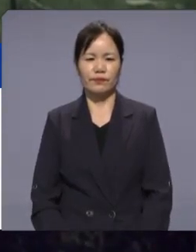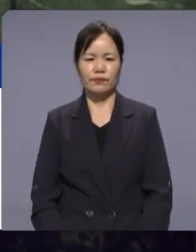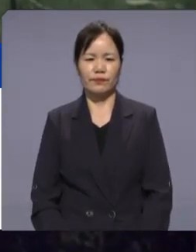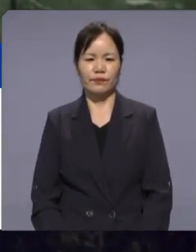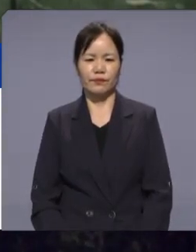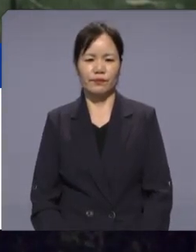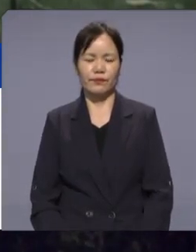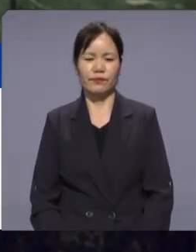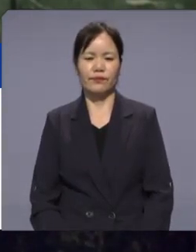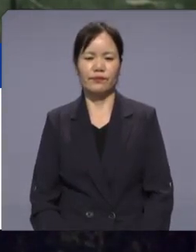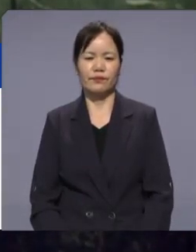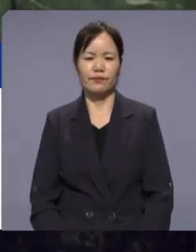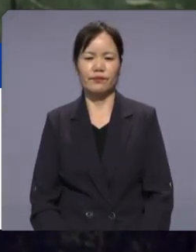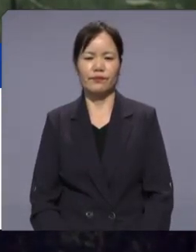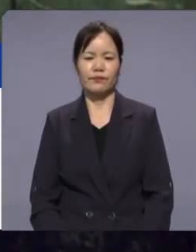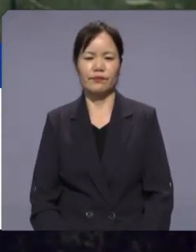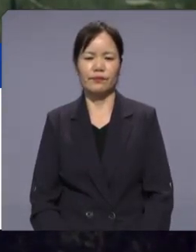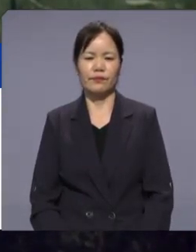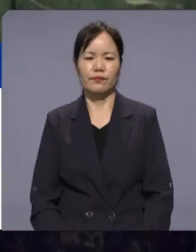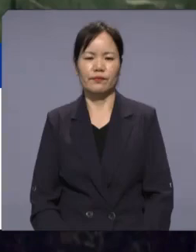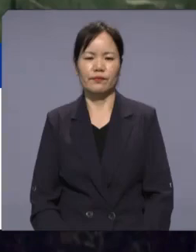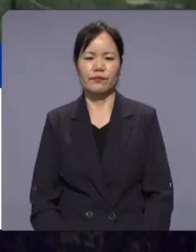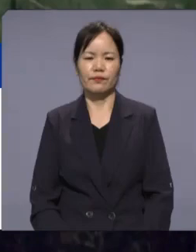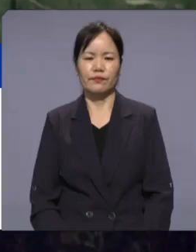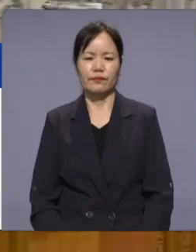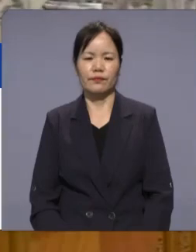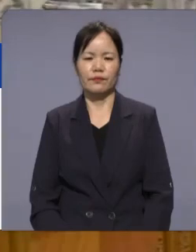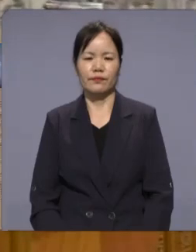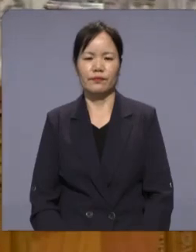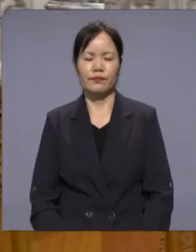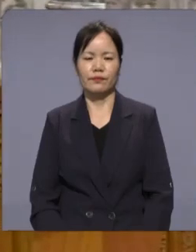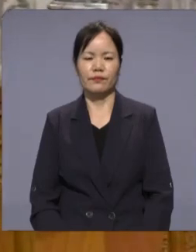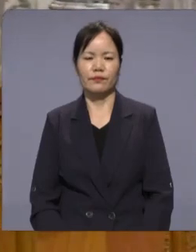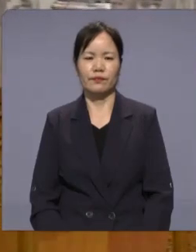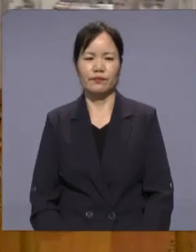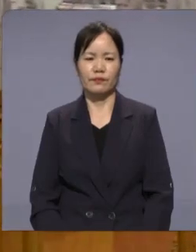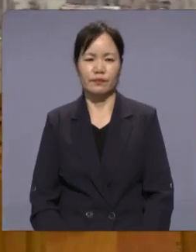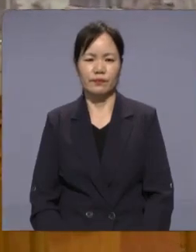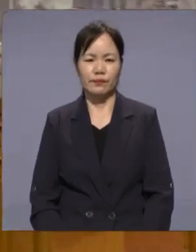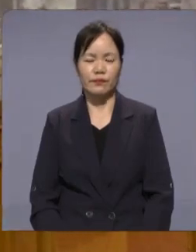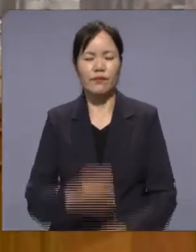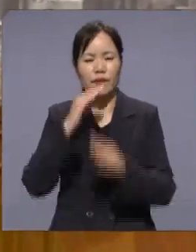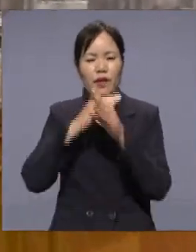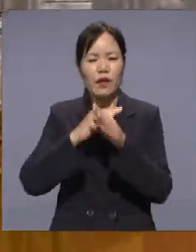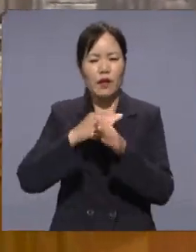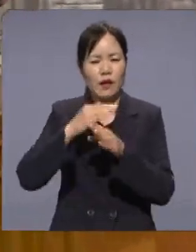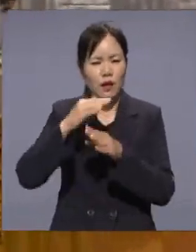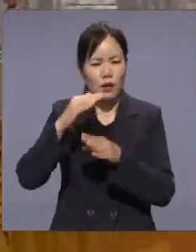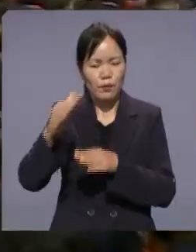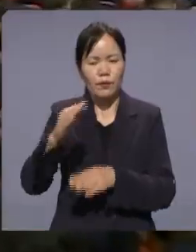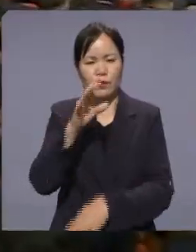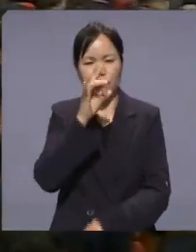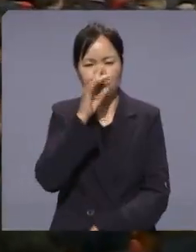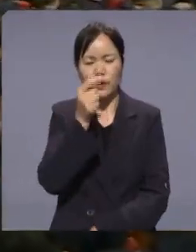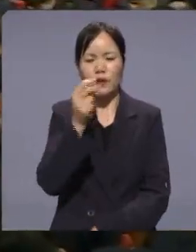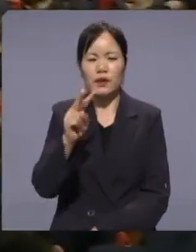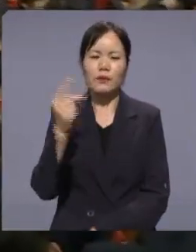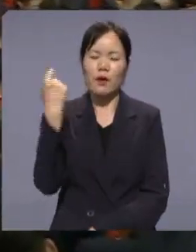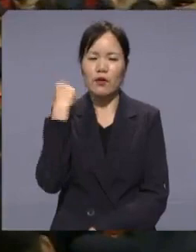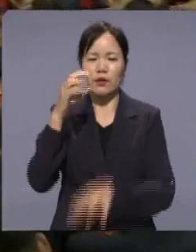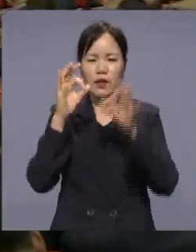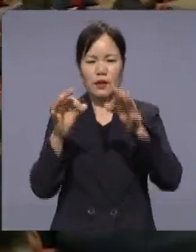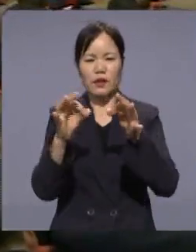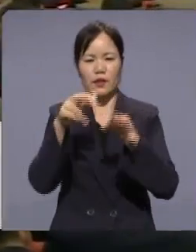and irreversible denuclearization. 이런 가운데 북한 조선중앙통신은 어제 김정은